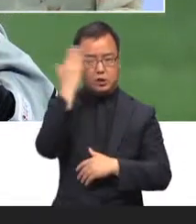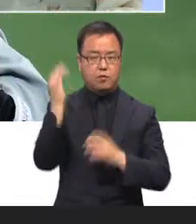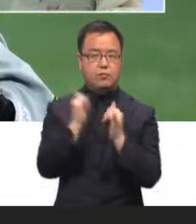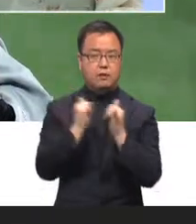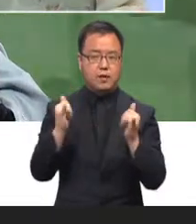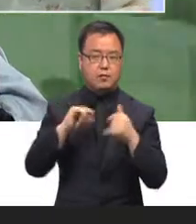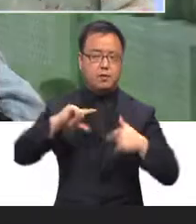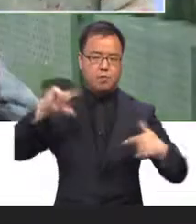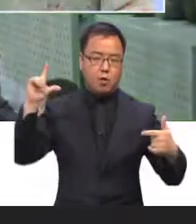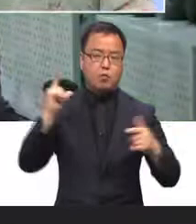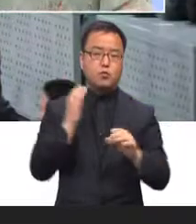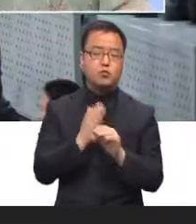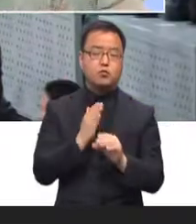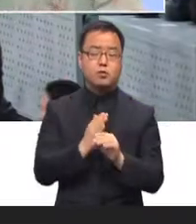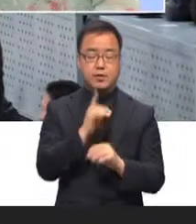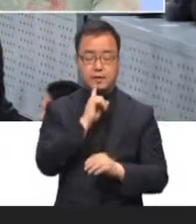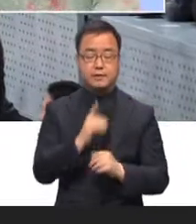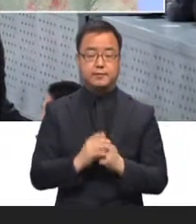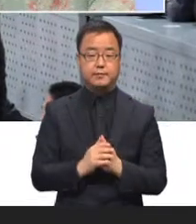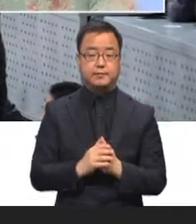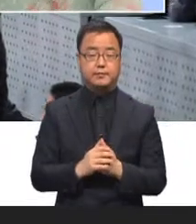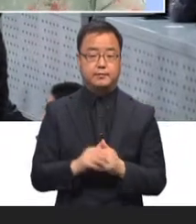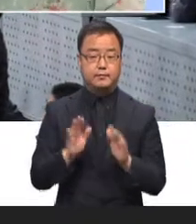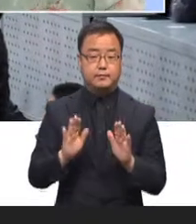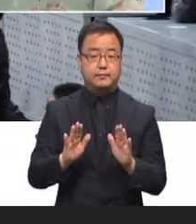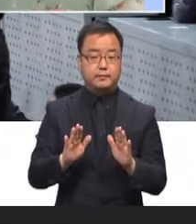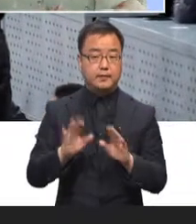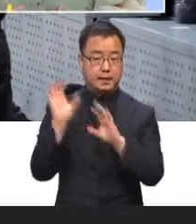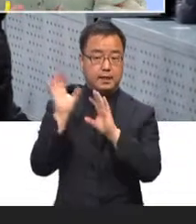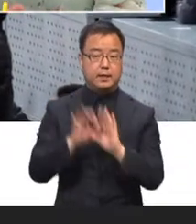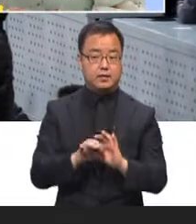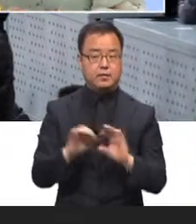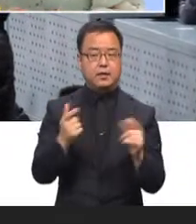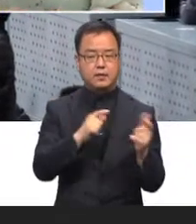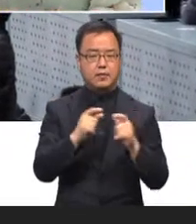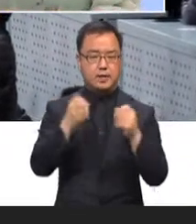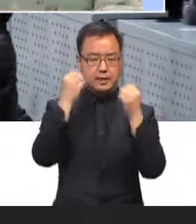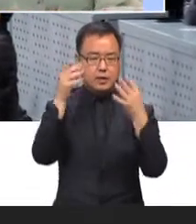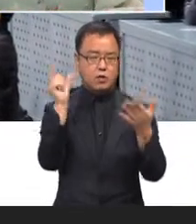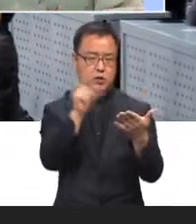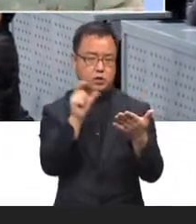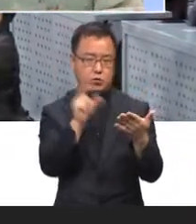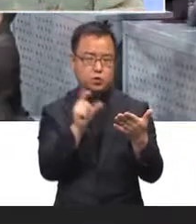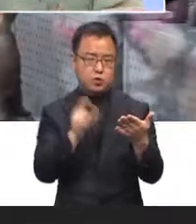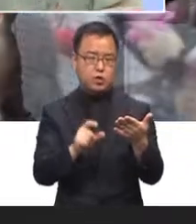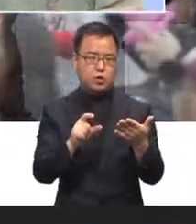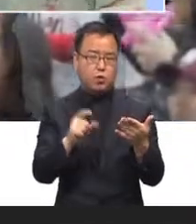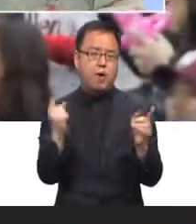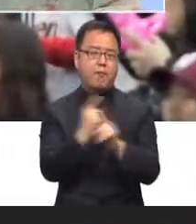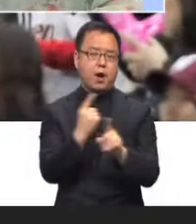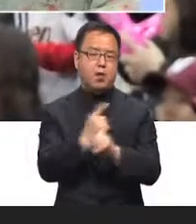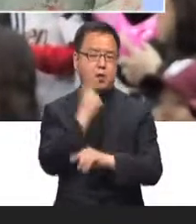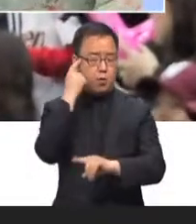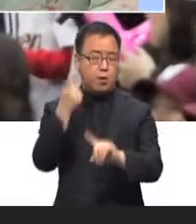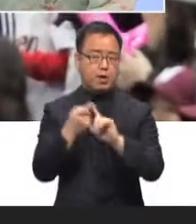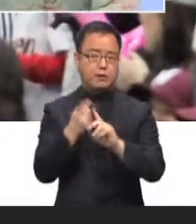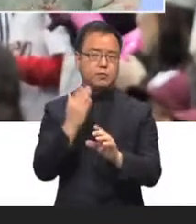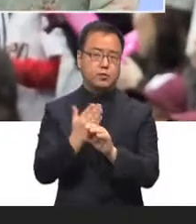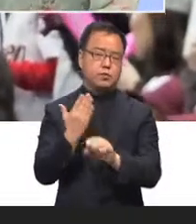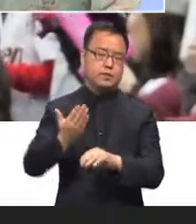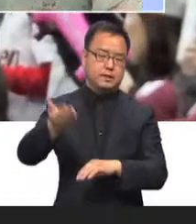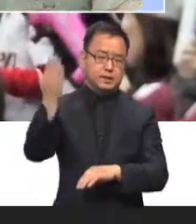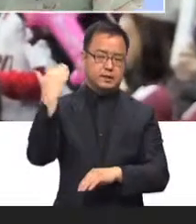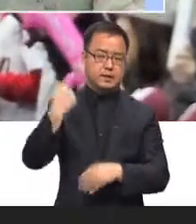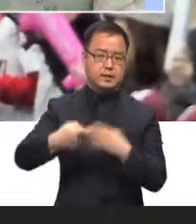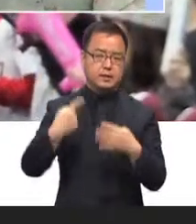두각을 나타낸 선수들입니다 어 그리고 이제 계속해서 각종 기록 뜰에 관심이 쏠리고 있는데 어 지난 시즌까지